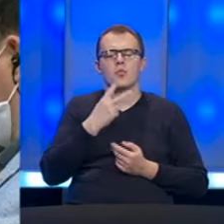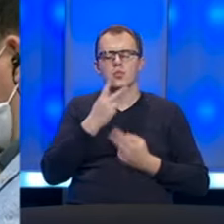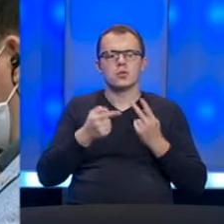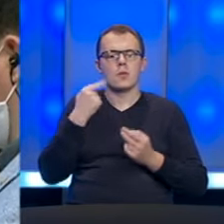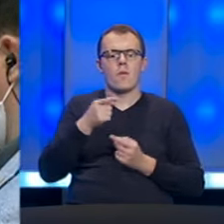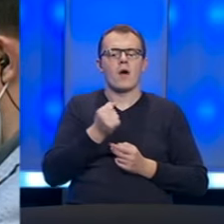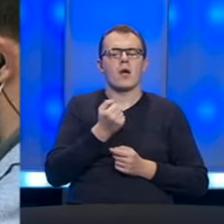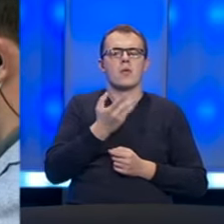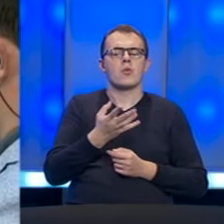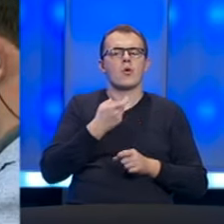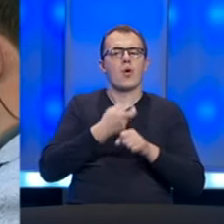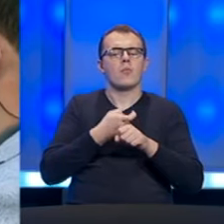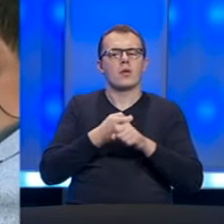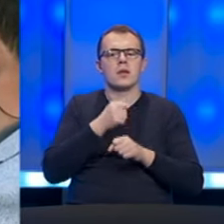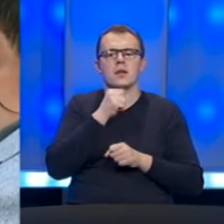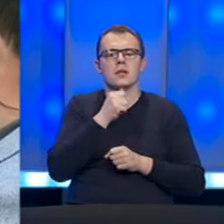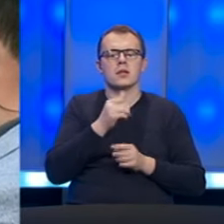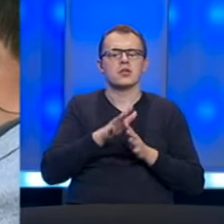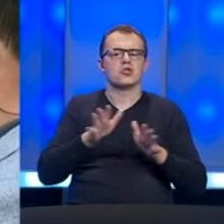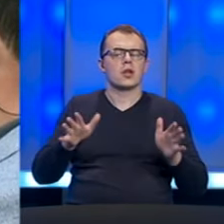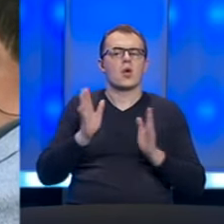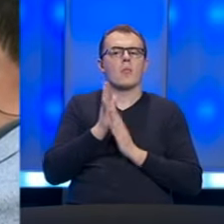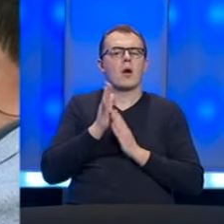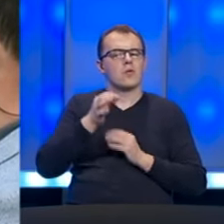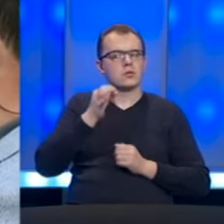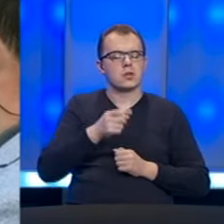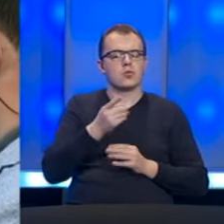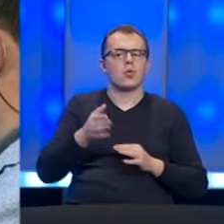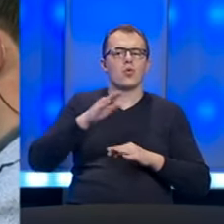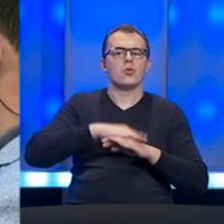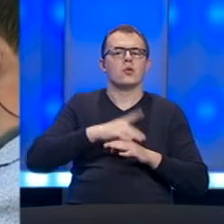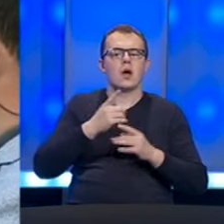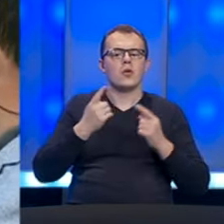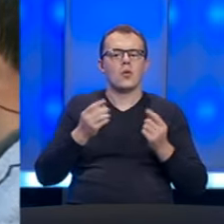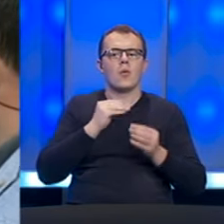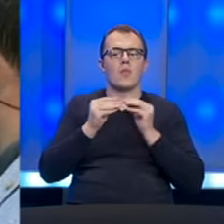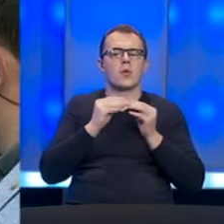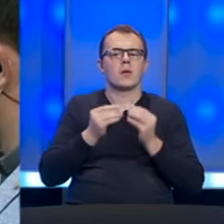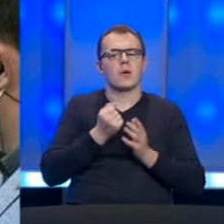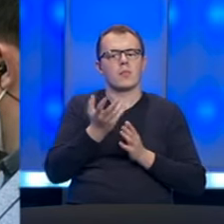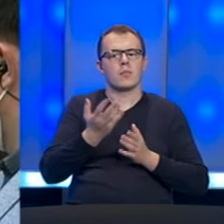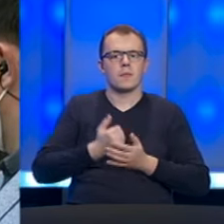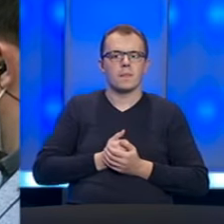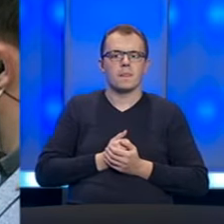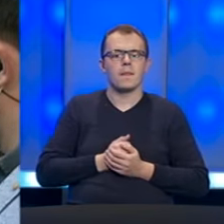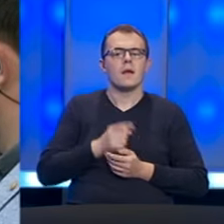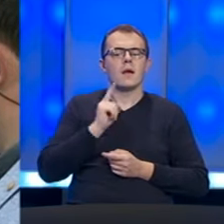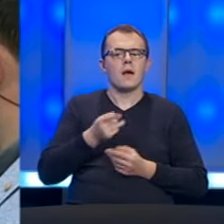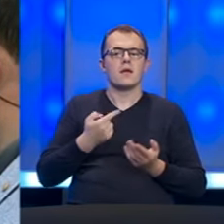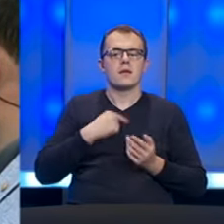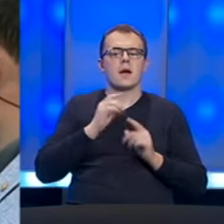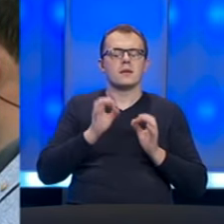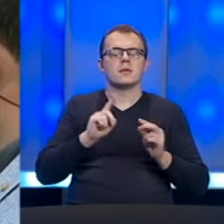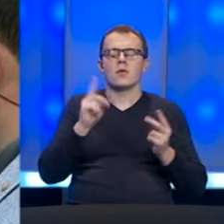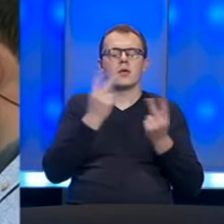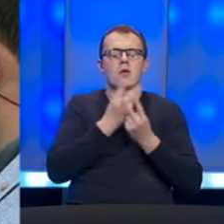ovaj broj oboljelih i širenje u maglaju, sigurno to dodatno usložnjava brojne probleme. Ma ja zaista ne razumijem na